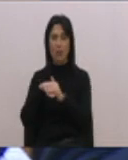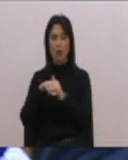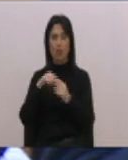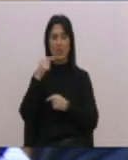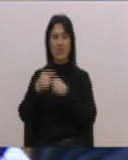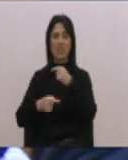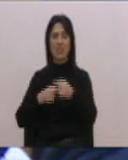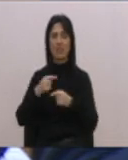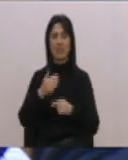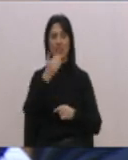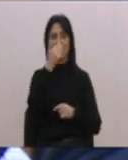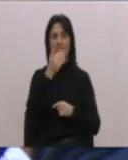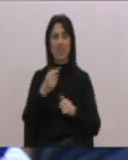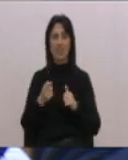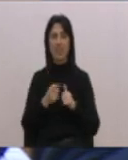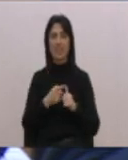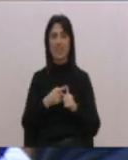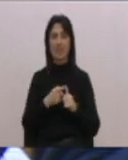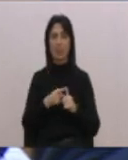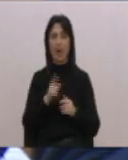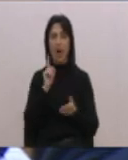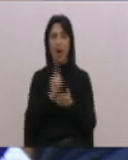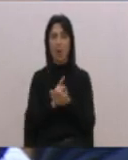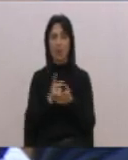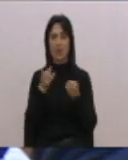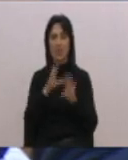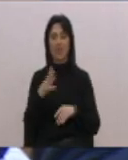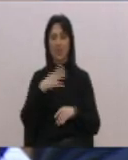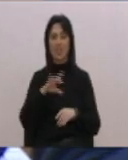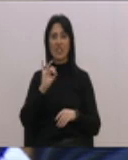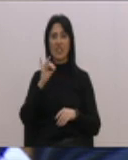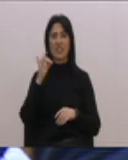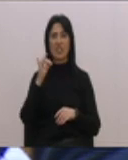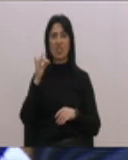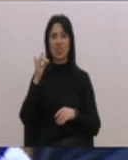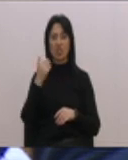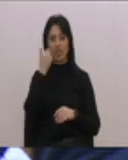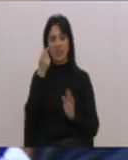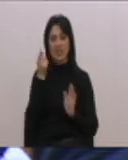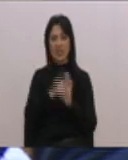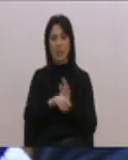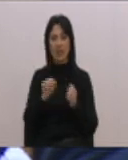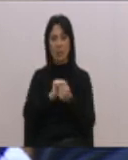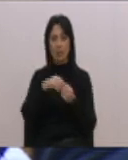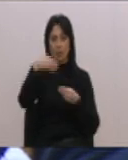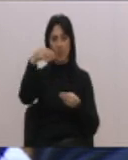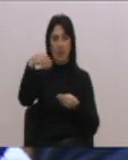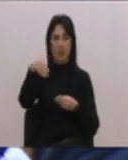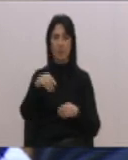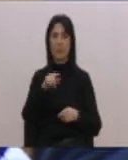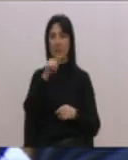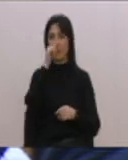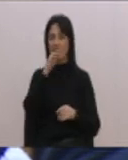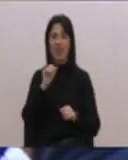საუკუნოდ, თქვენი სახელები კი აუცილებლად დარჩება საქართველოს ისტორიის სამარცხვინო ფურცელზე. და თქვენ